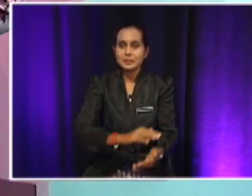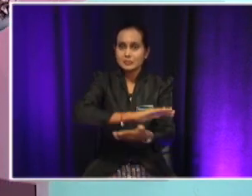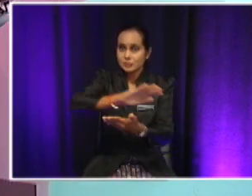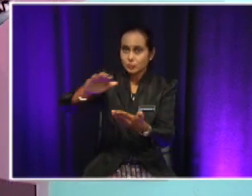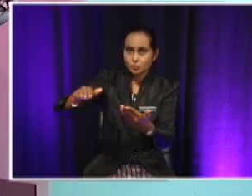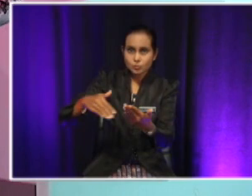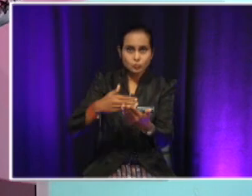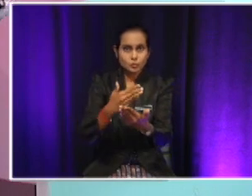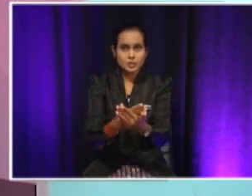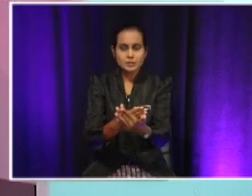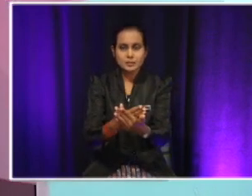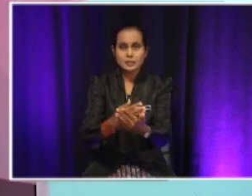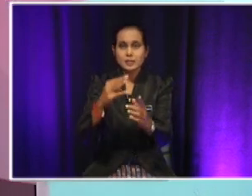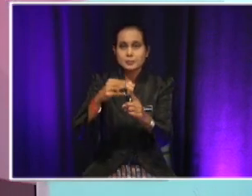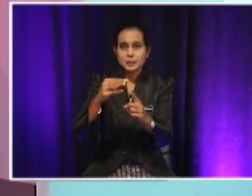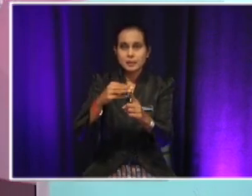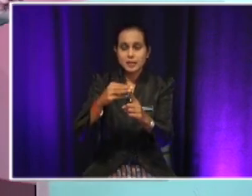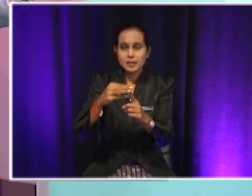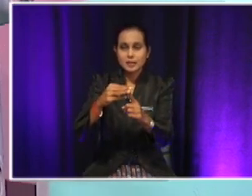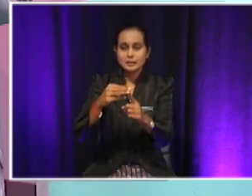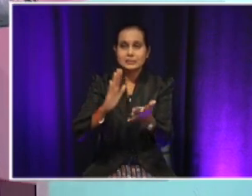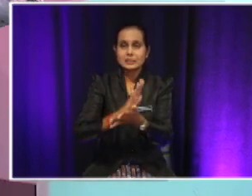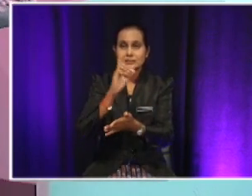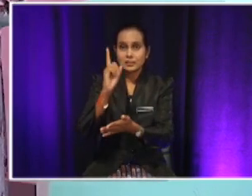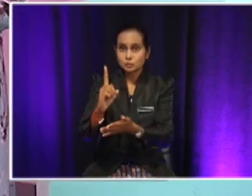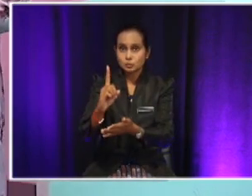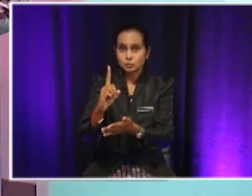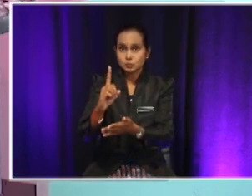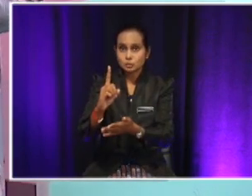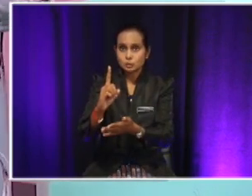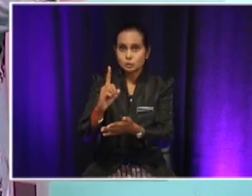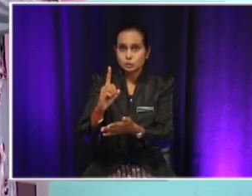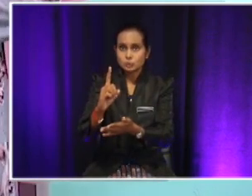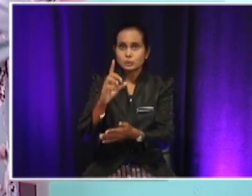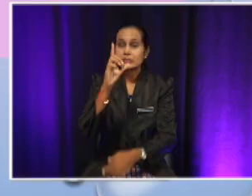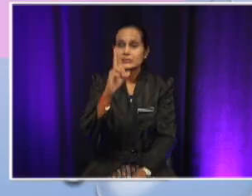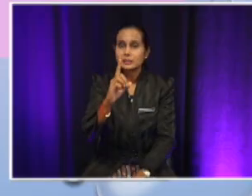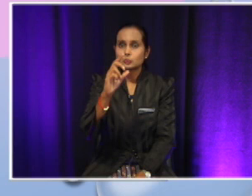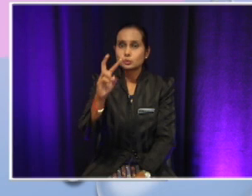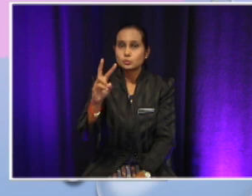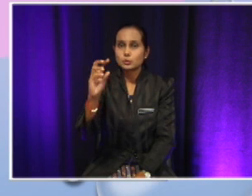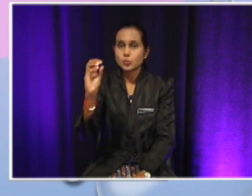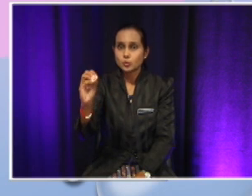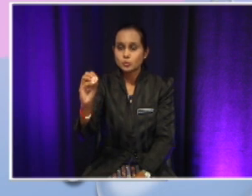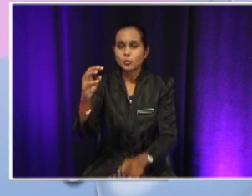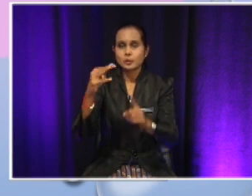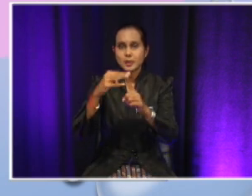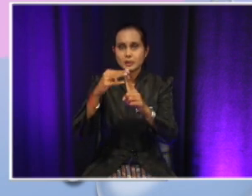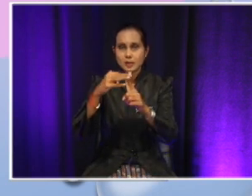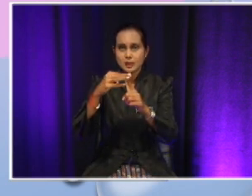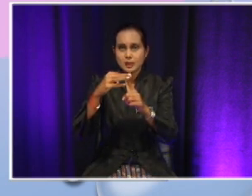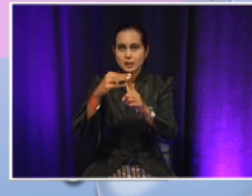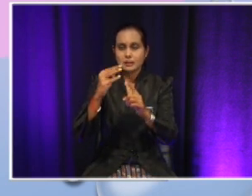untuk markah yang untuk soalan untuk kertas 1 ni dia akan ada 120 markah. Okey,